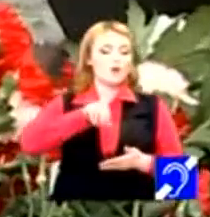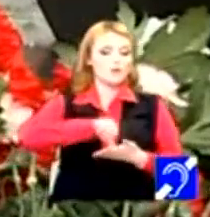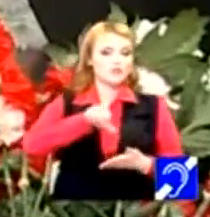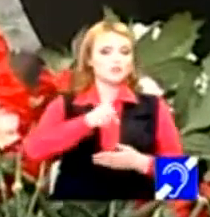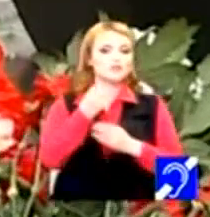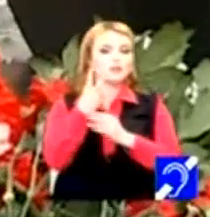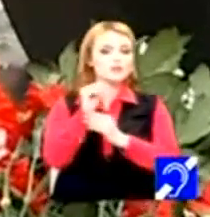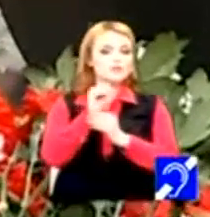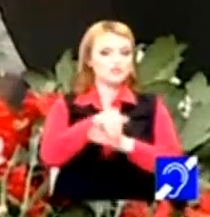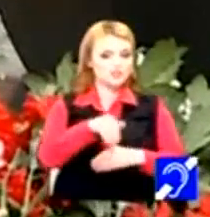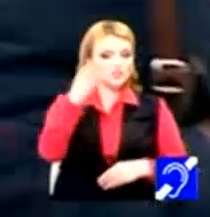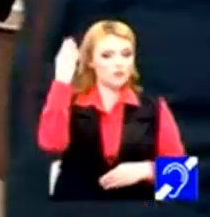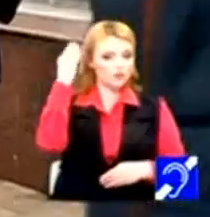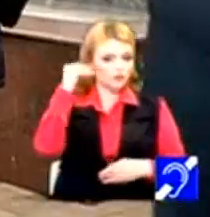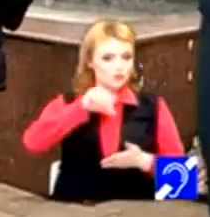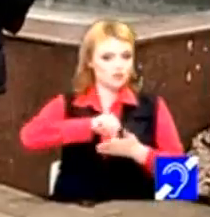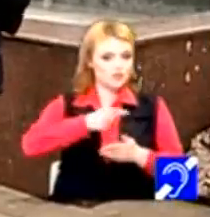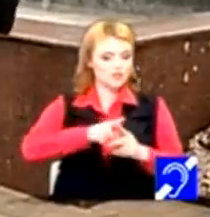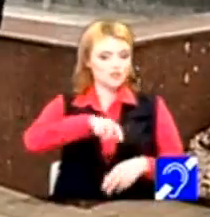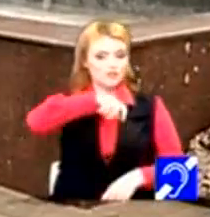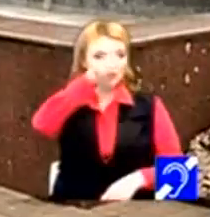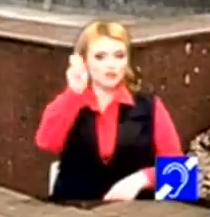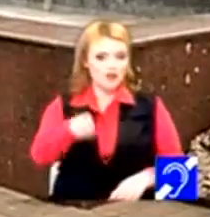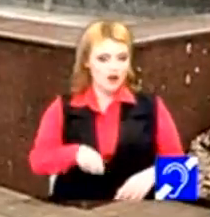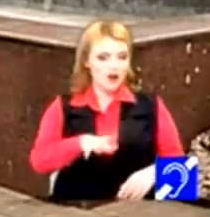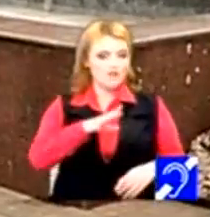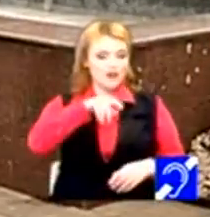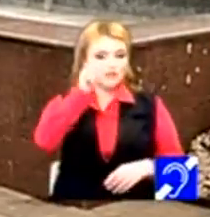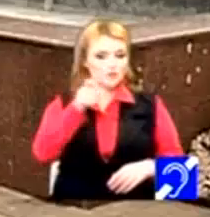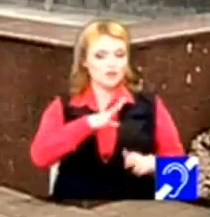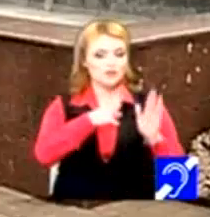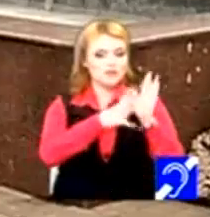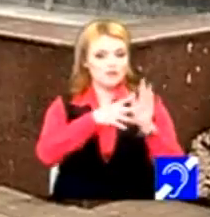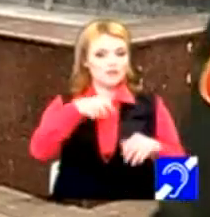de basarabeni. Confruntarea afgano-sovietică a durat 9 ani.